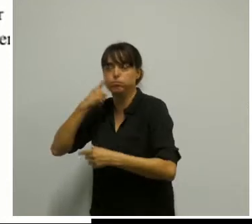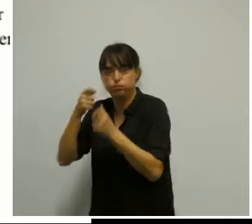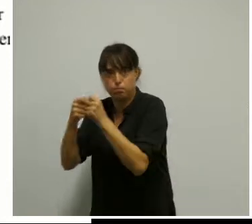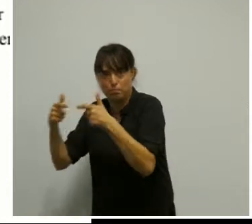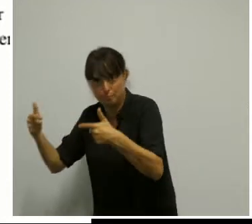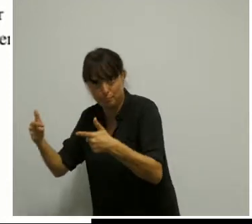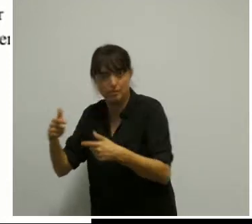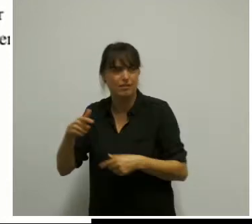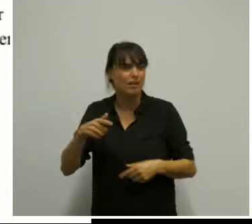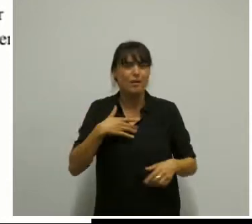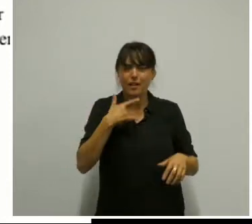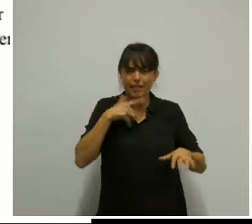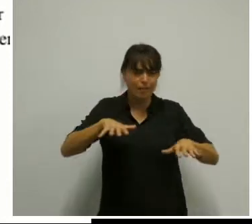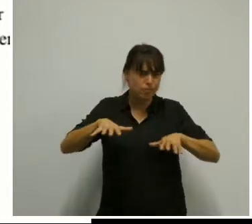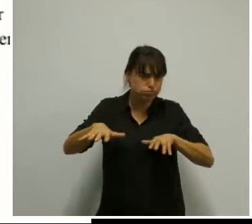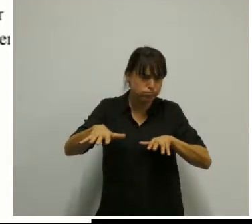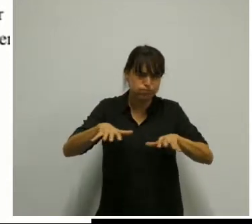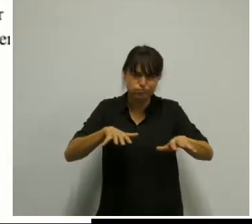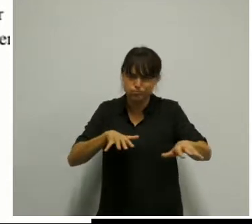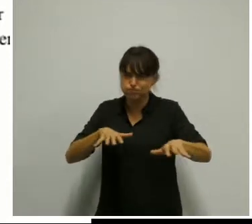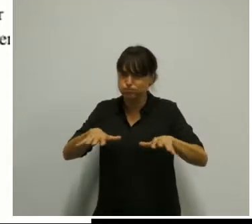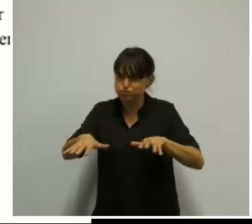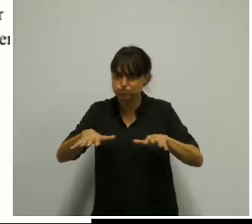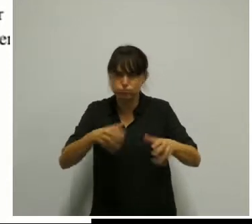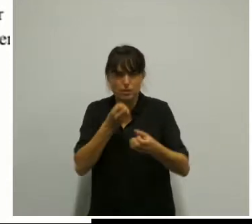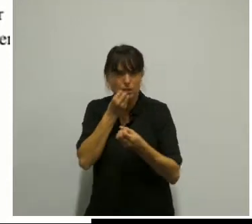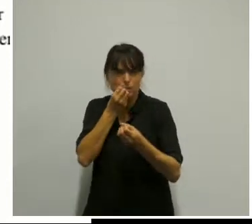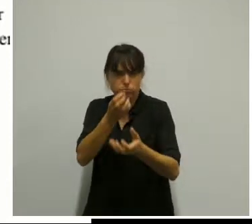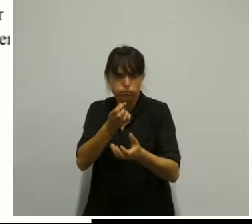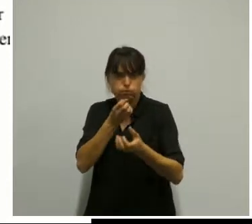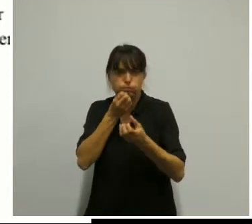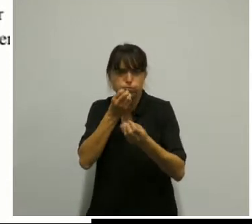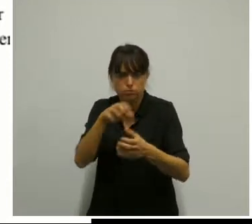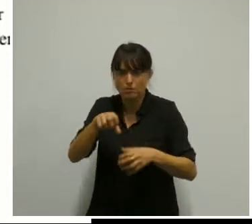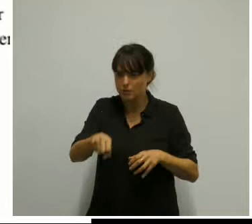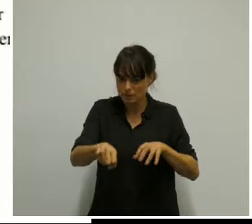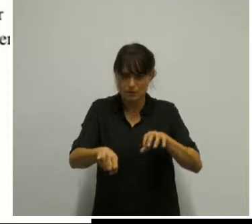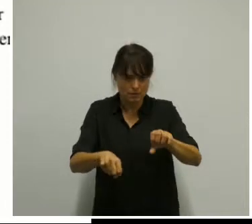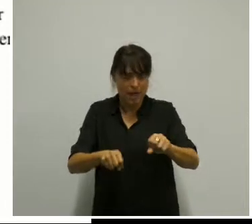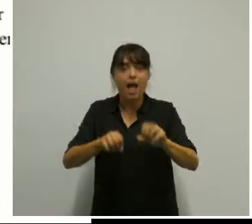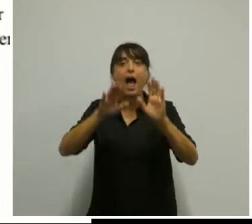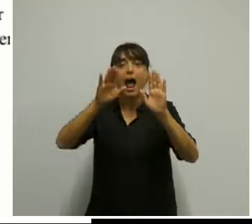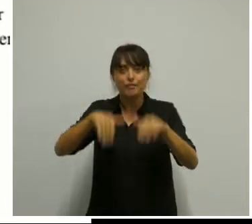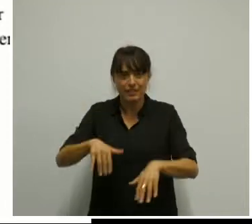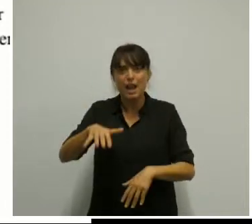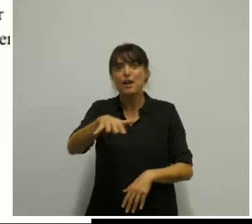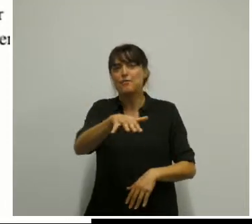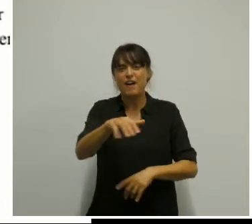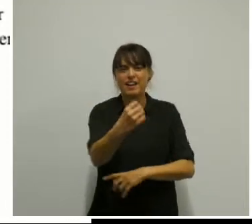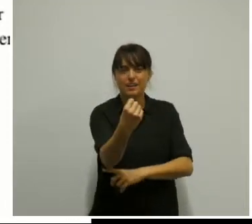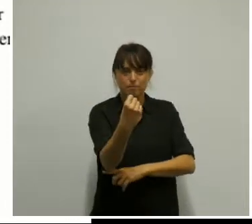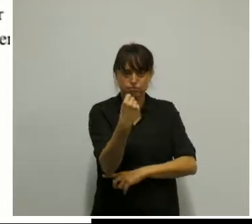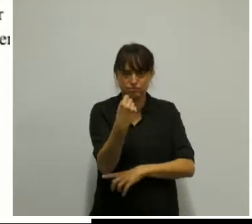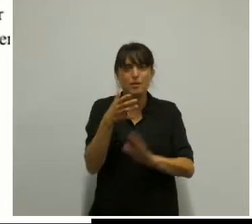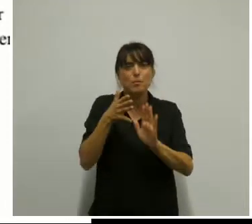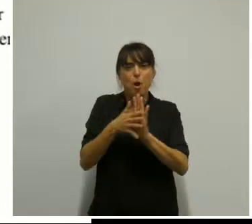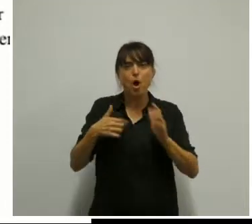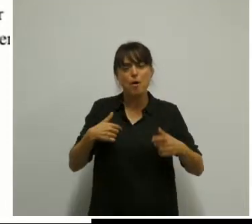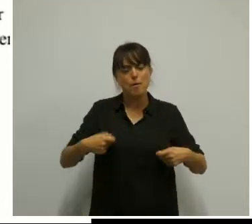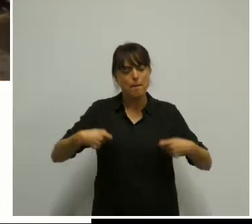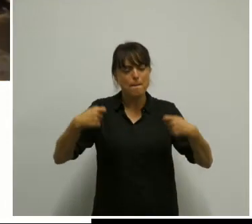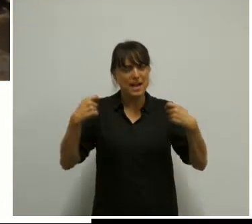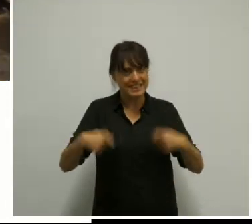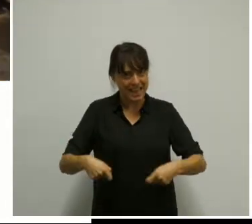fer molta mobilització i va ser aquí on vam treure tot el recolzament d'un barri, perquè ens vam fer molt pesats, però amb molt d'encant i